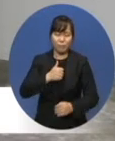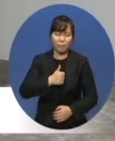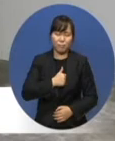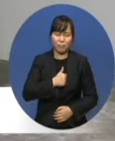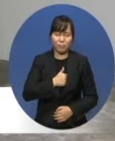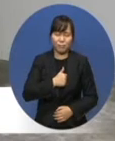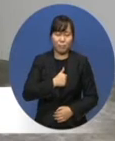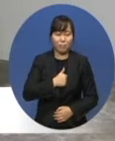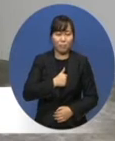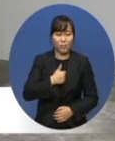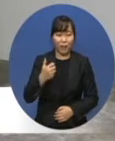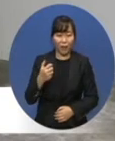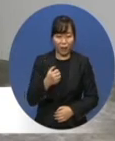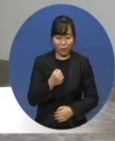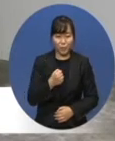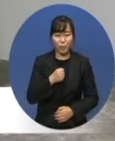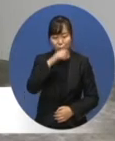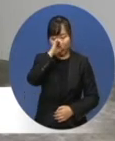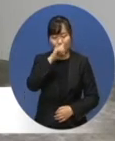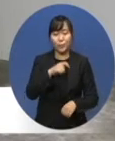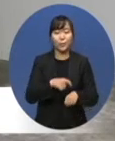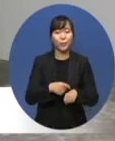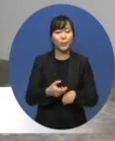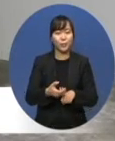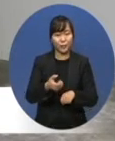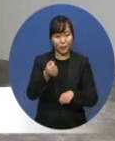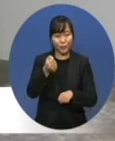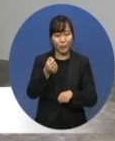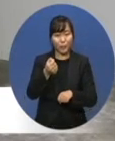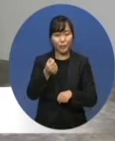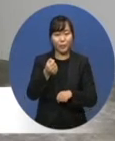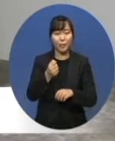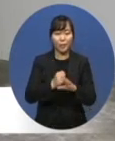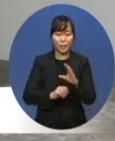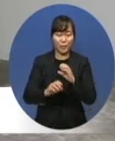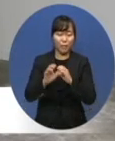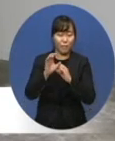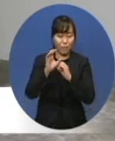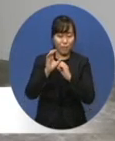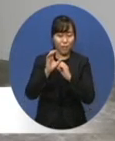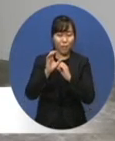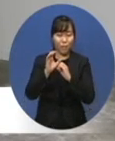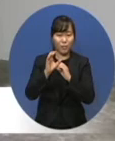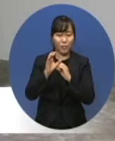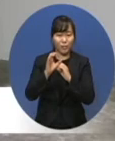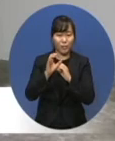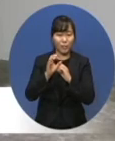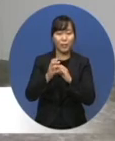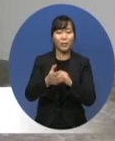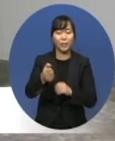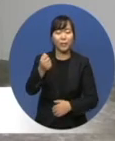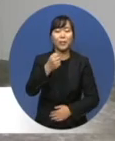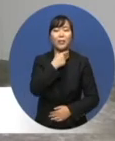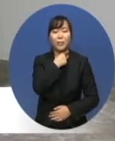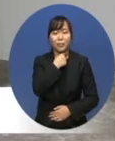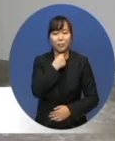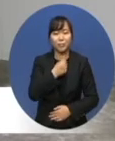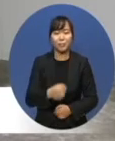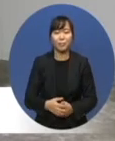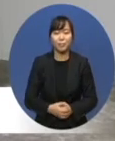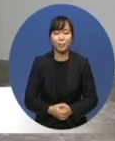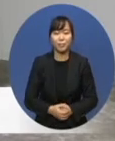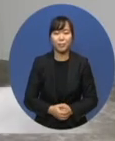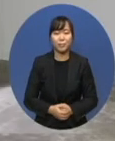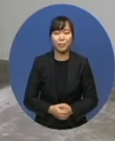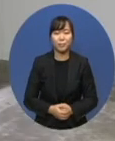여수의 자긍심을 가지시고 또 한층 업그레이드된 그런 시간을 보내시기